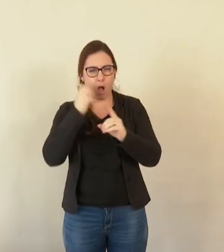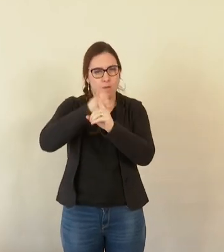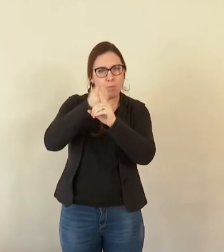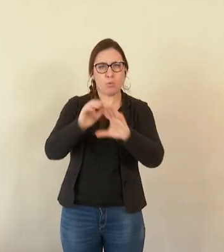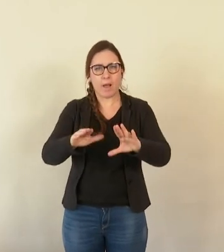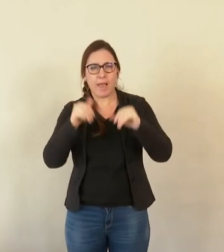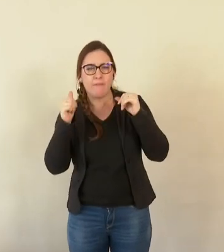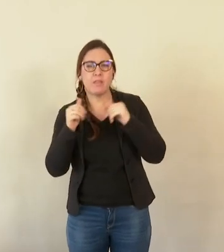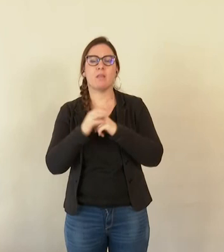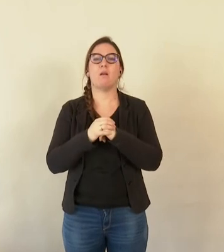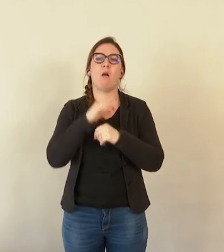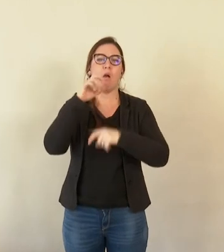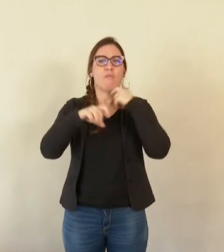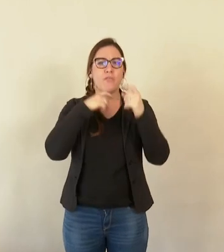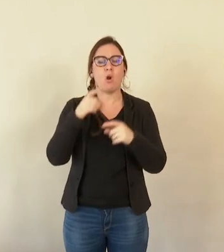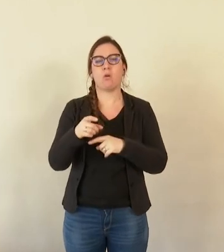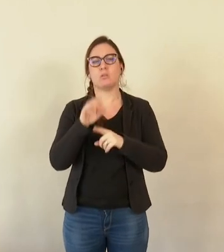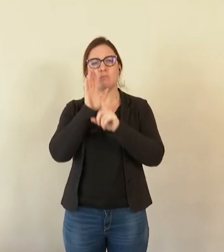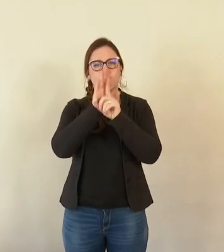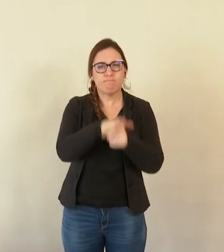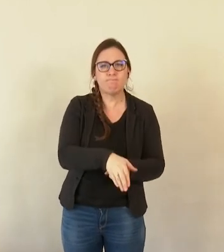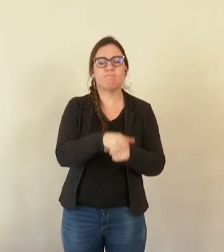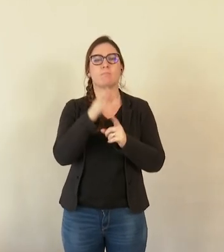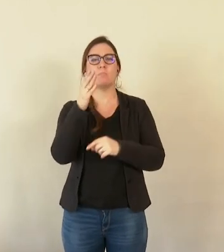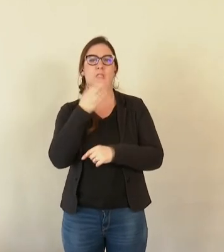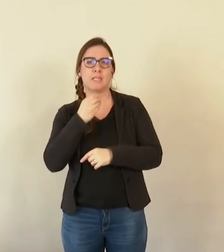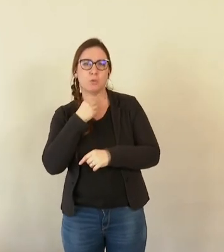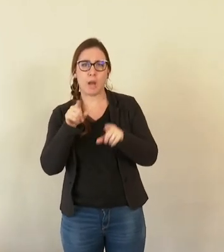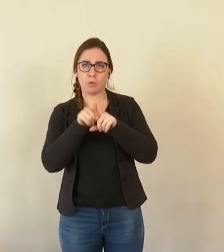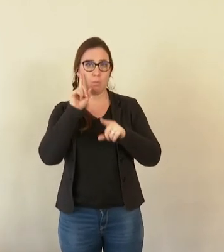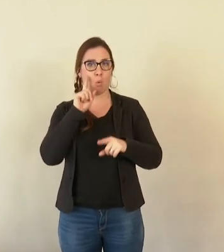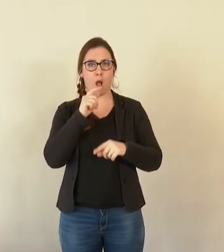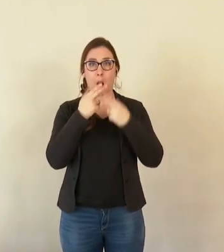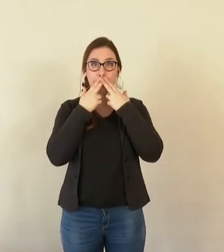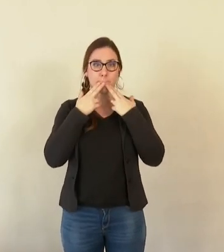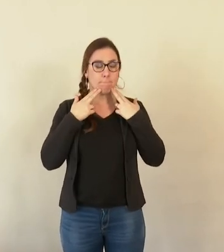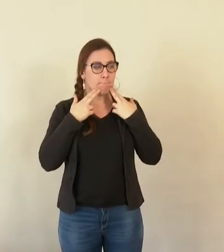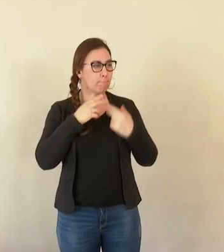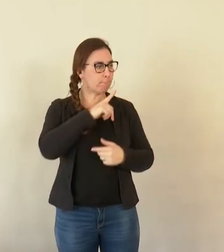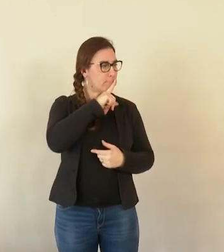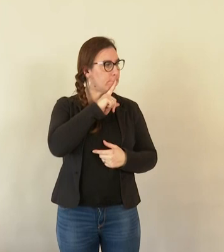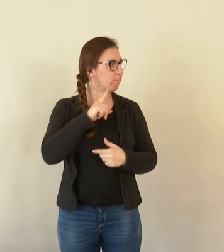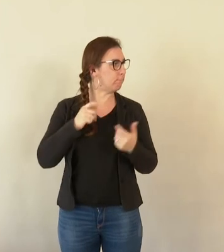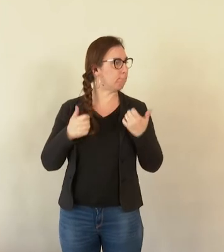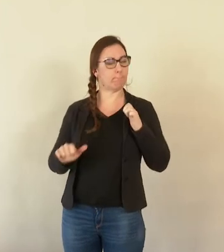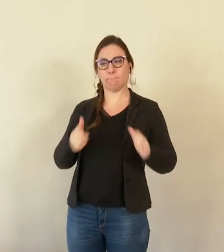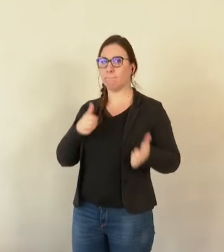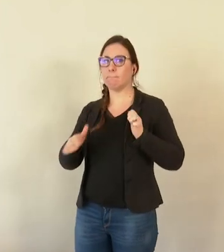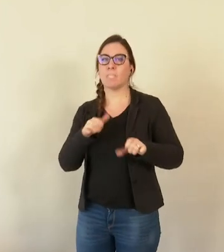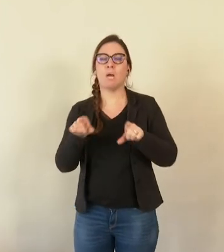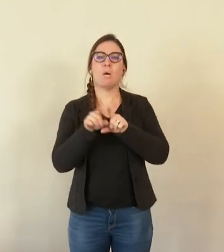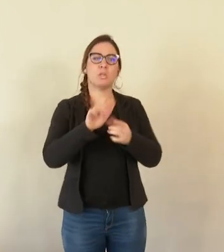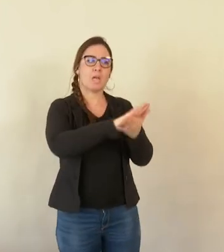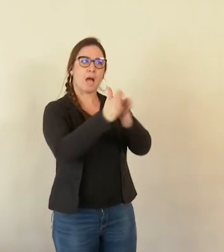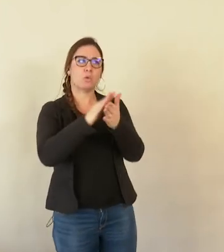violences sexistes et sexuelles cont tenue de l'omerta qui règne sur le sujet de l'éol l'évolution aussi du subventionnement aux